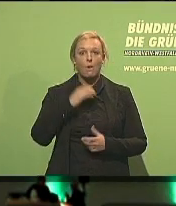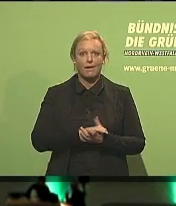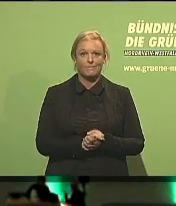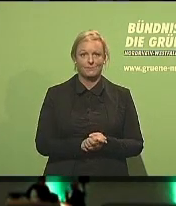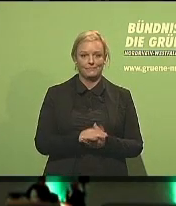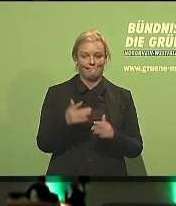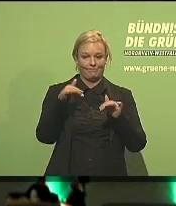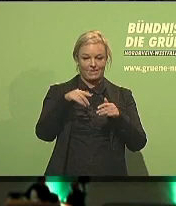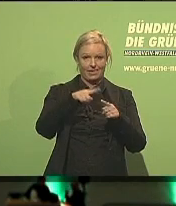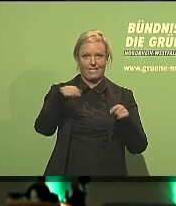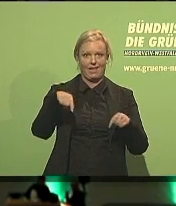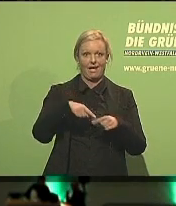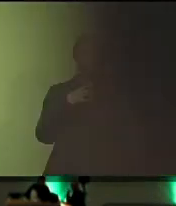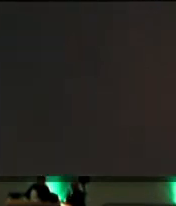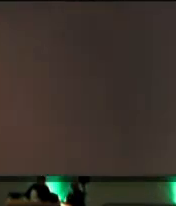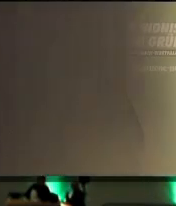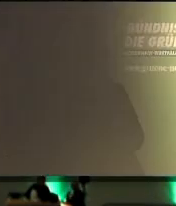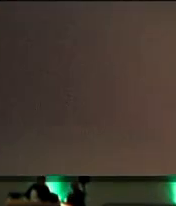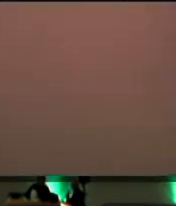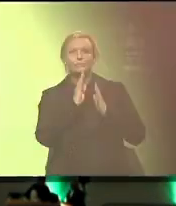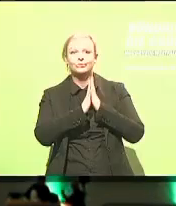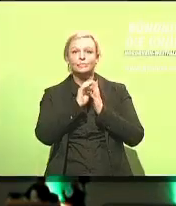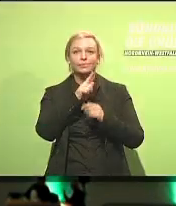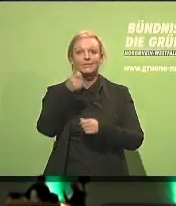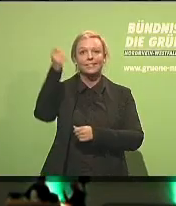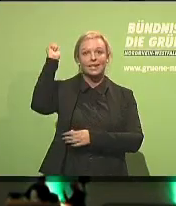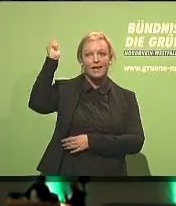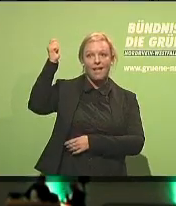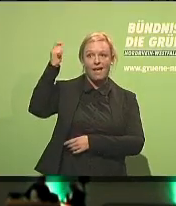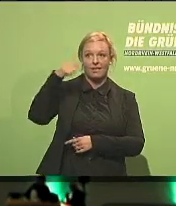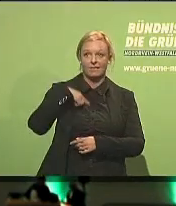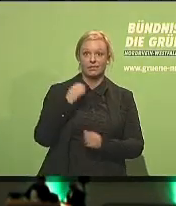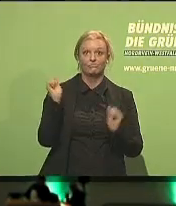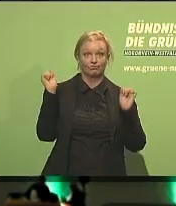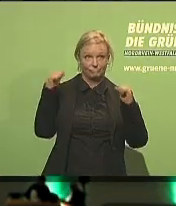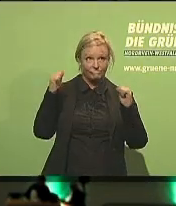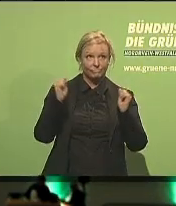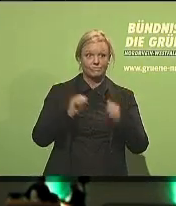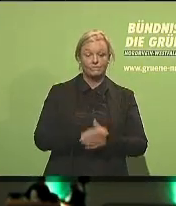bitten, mit dem Kartenzeichen abzustimmen, wenn ihr diesem Vorschlag zustimmen wollt.